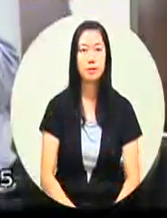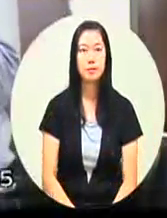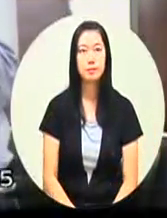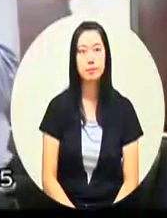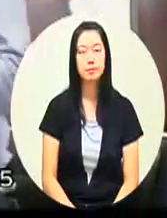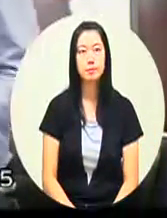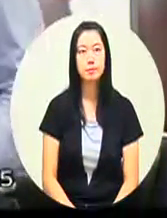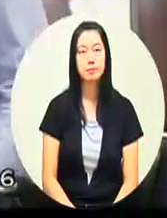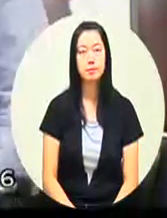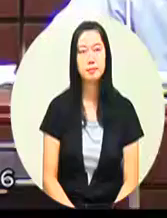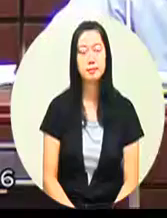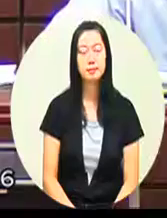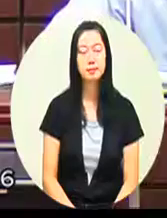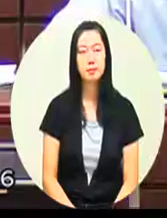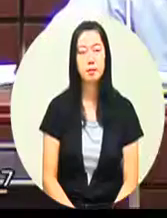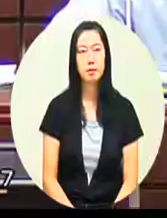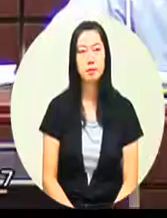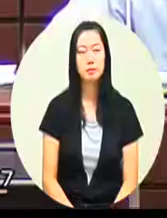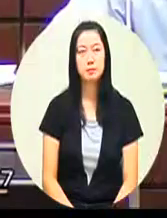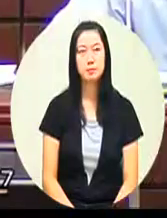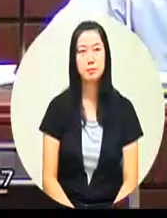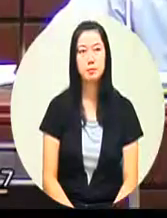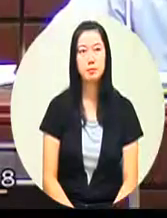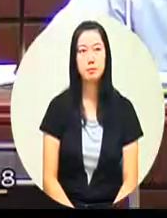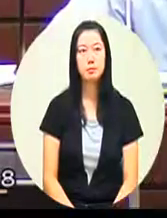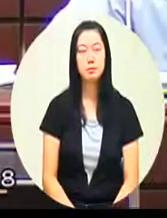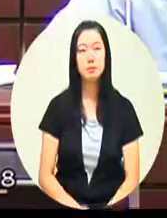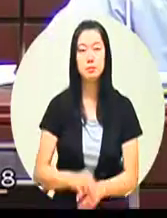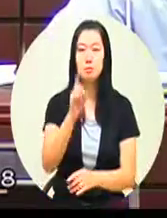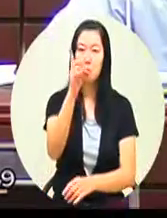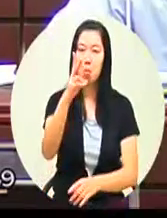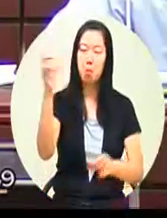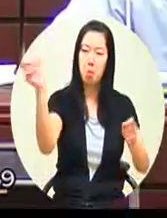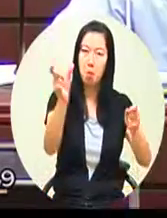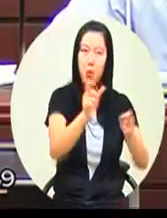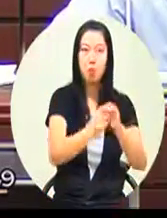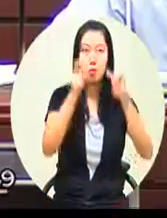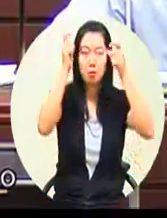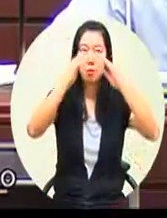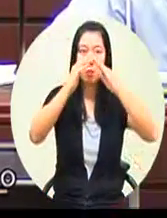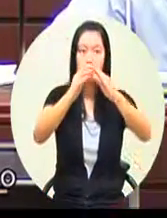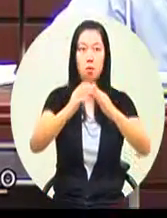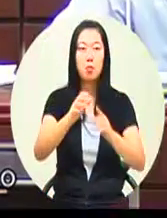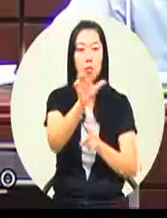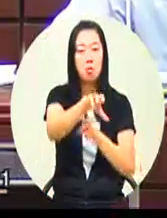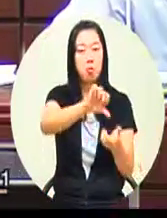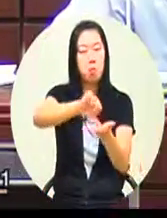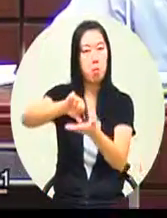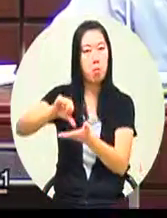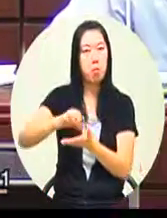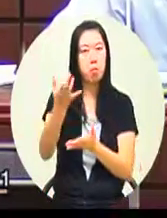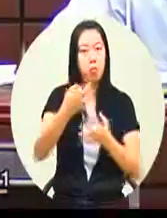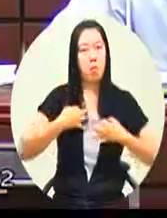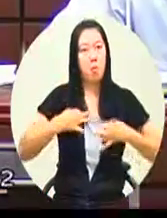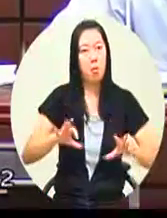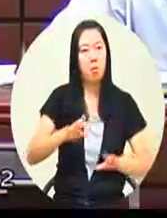谢主席。 高雄，谢谢高雄。 那这两次台风呢？高雄是在农损7亿多，将近